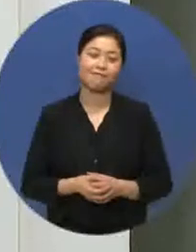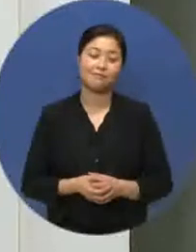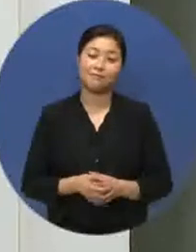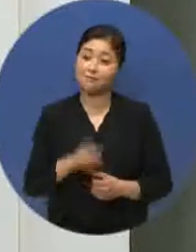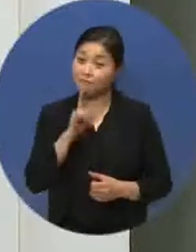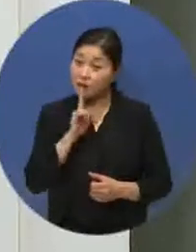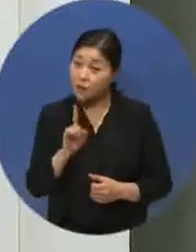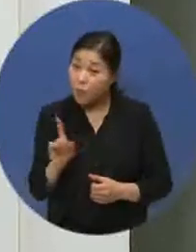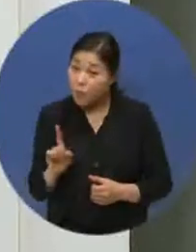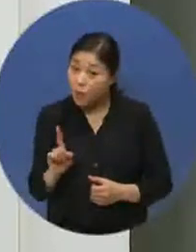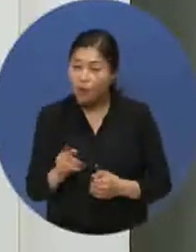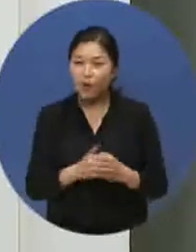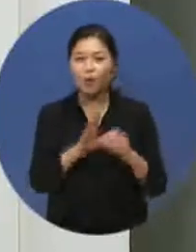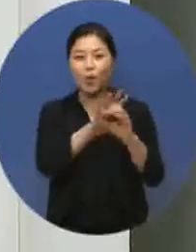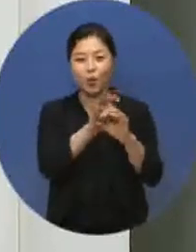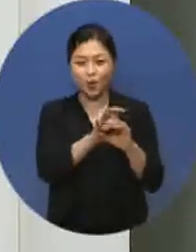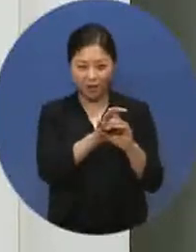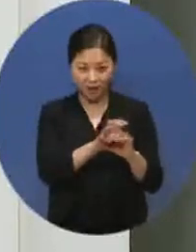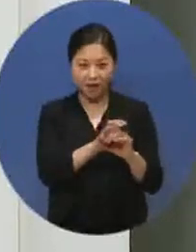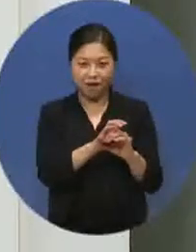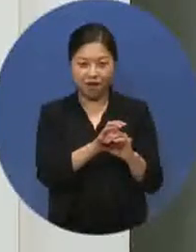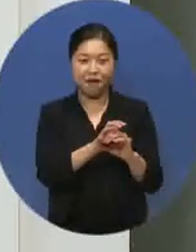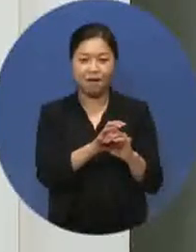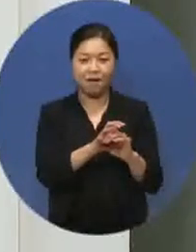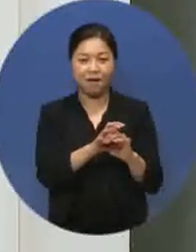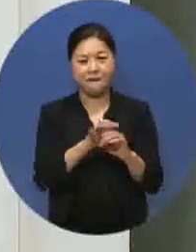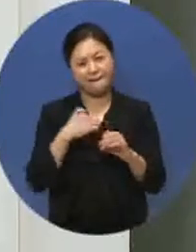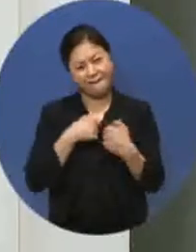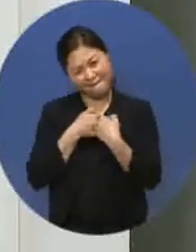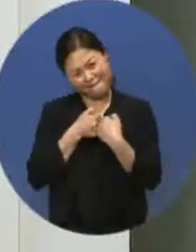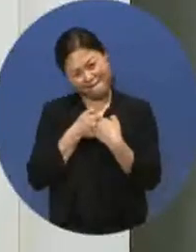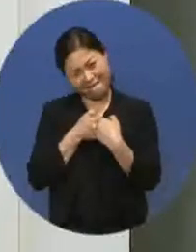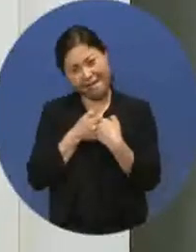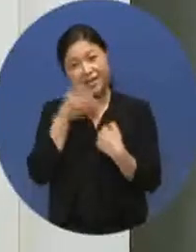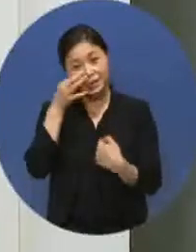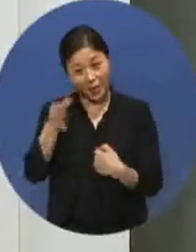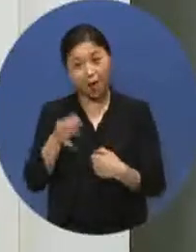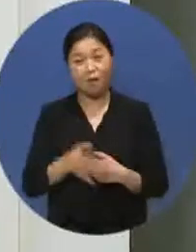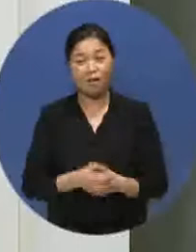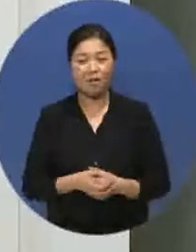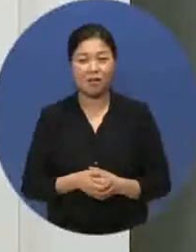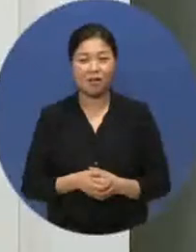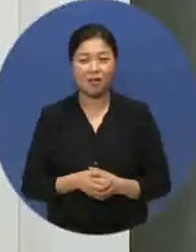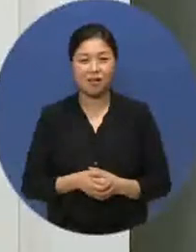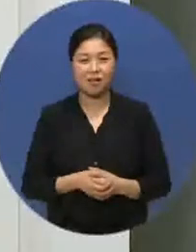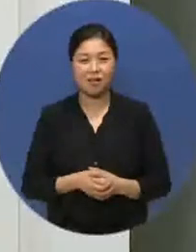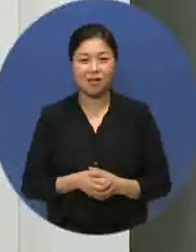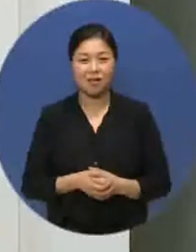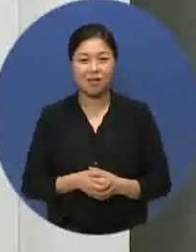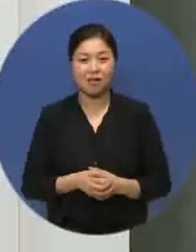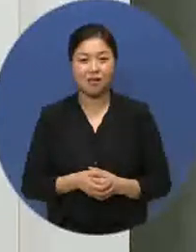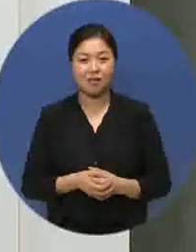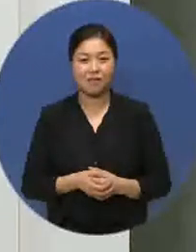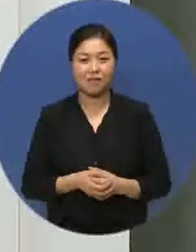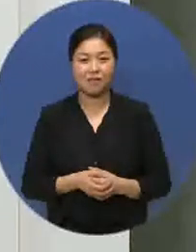무슨 얘기냐고요? 코로나와 우리가 사투한 지가 벌써 10개월입니다. 지금 유럽 같은